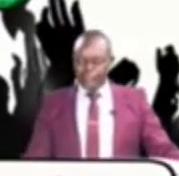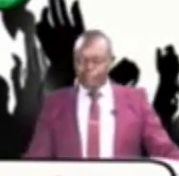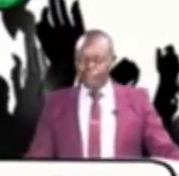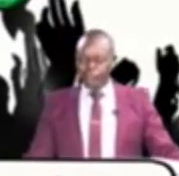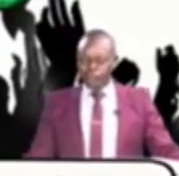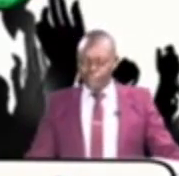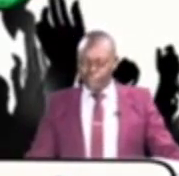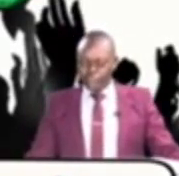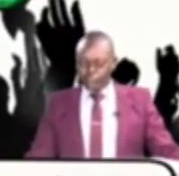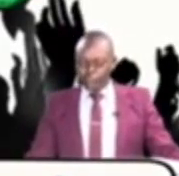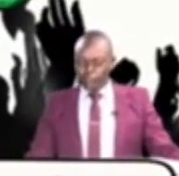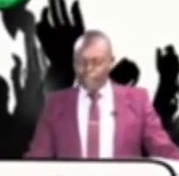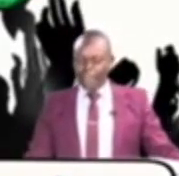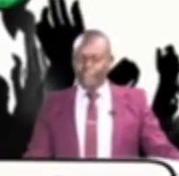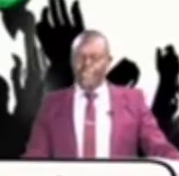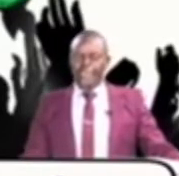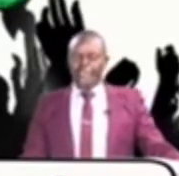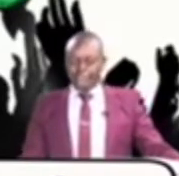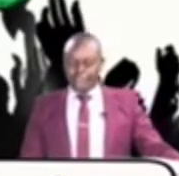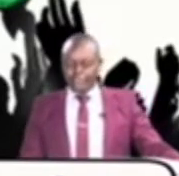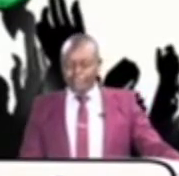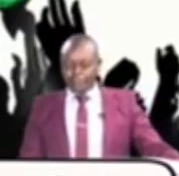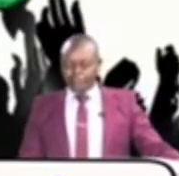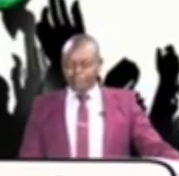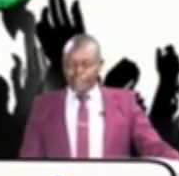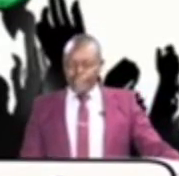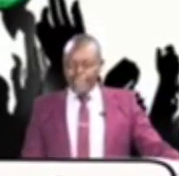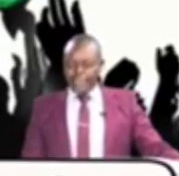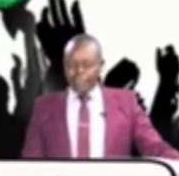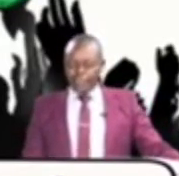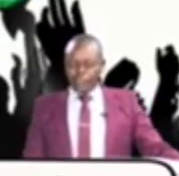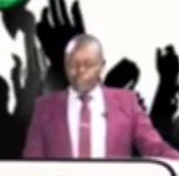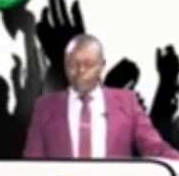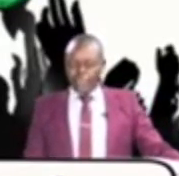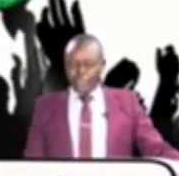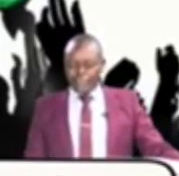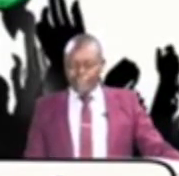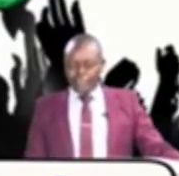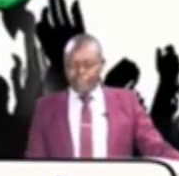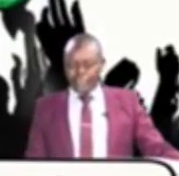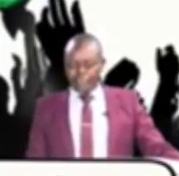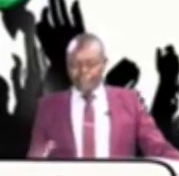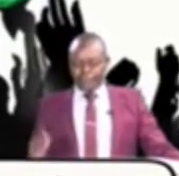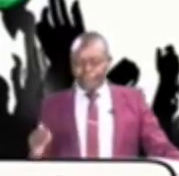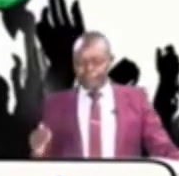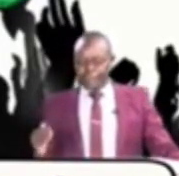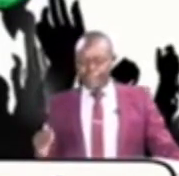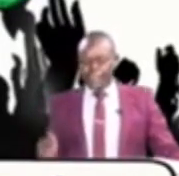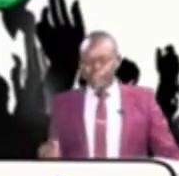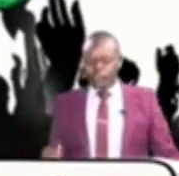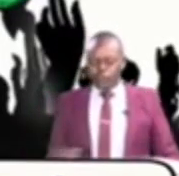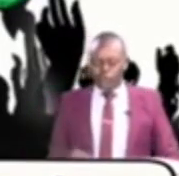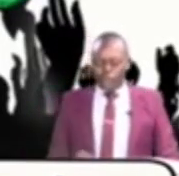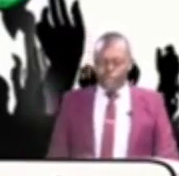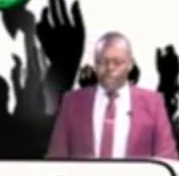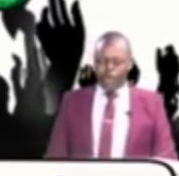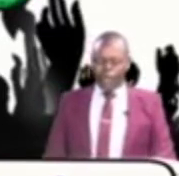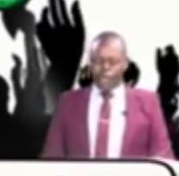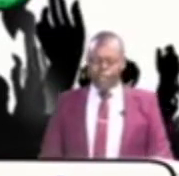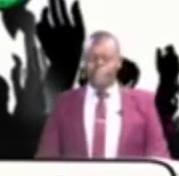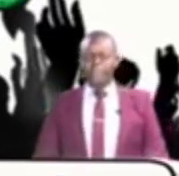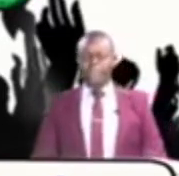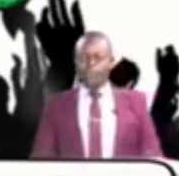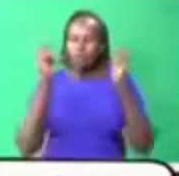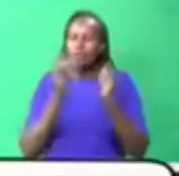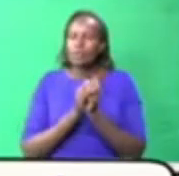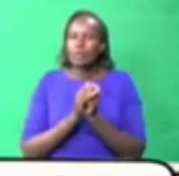16 verse 14 to verse 16. Na ninapoenda kusoma ile scripture, my title ya